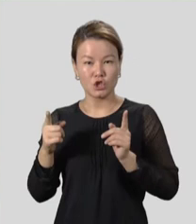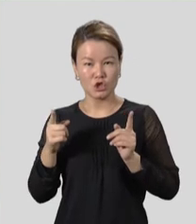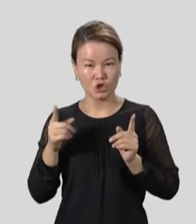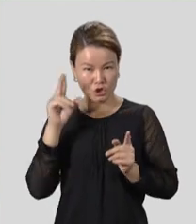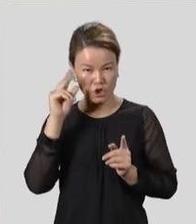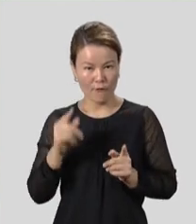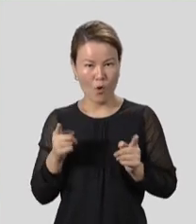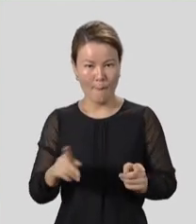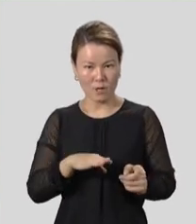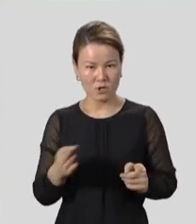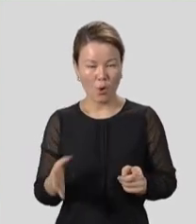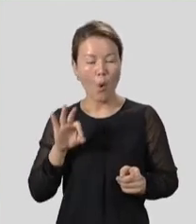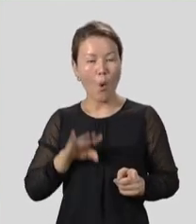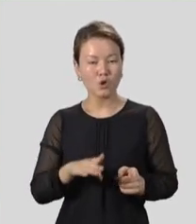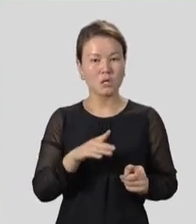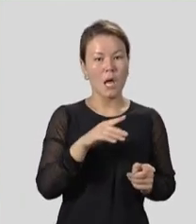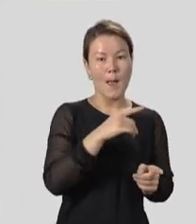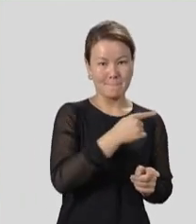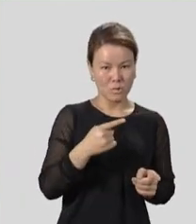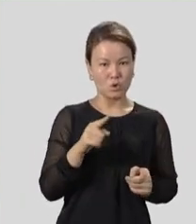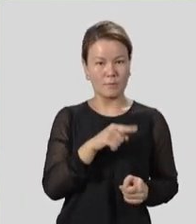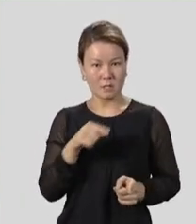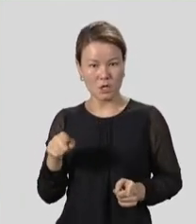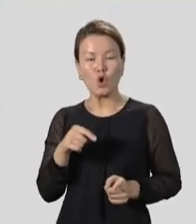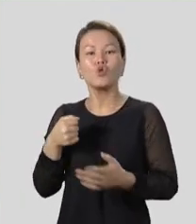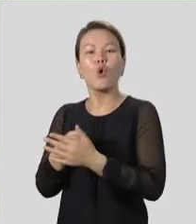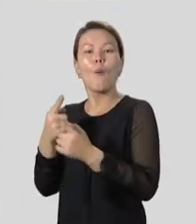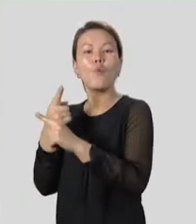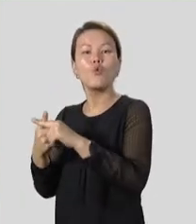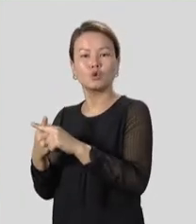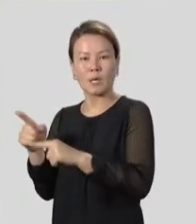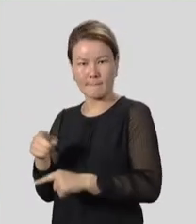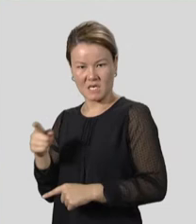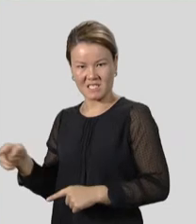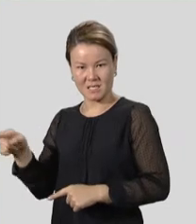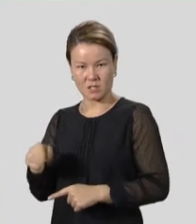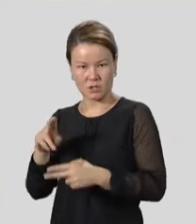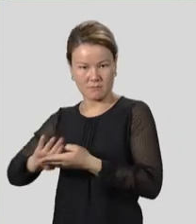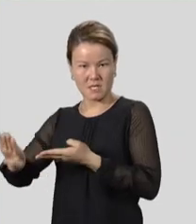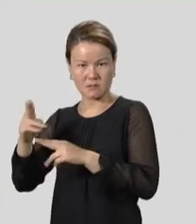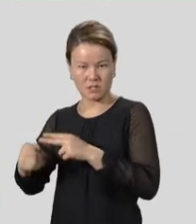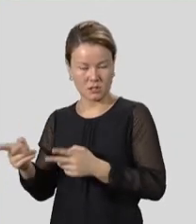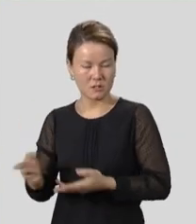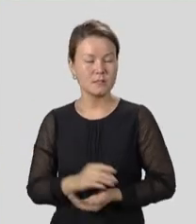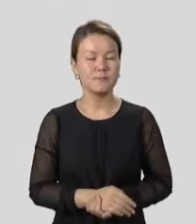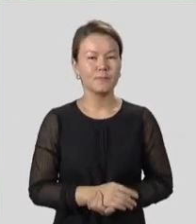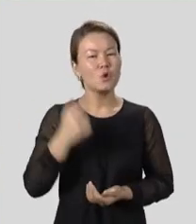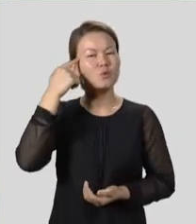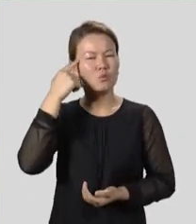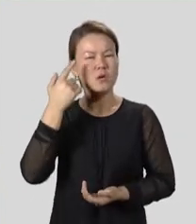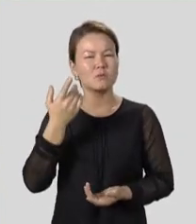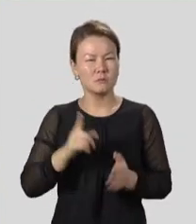промежуток от минус бесконечности до плюс бесконечности. Думаю, что теперь